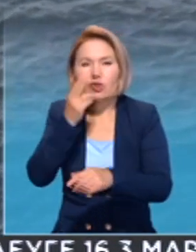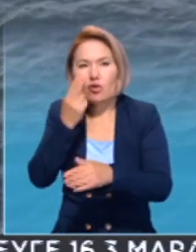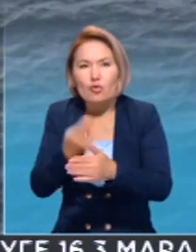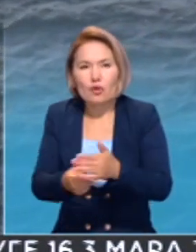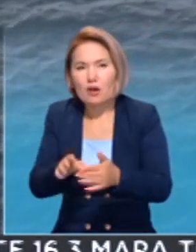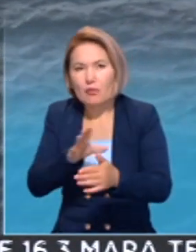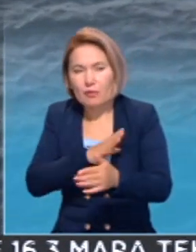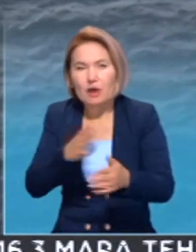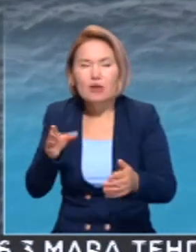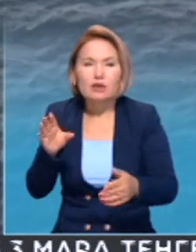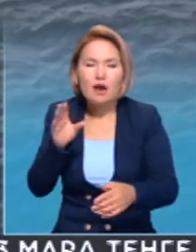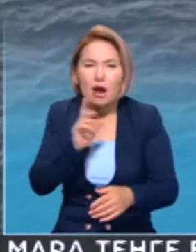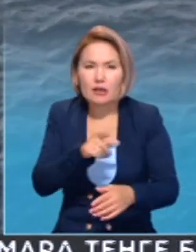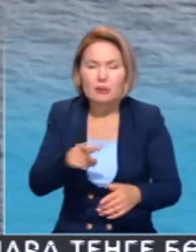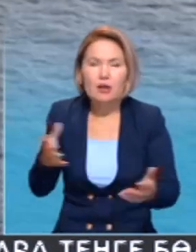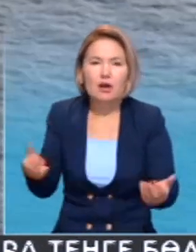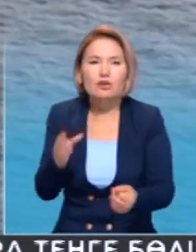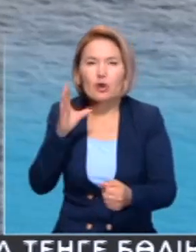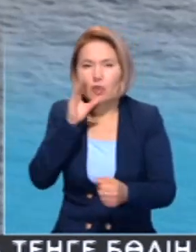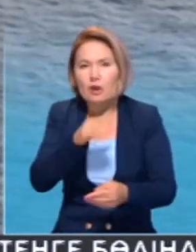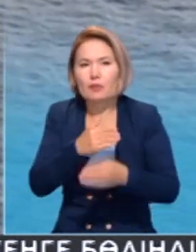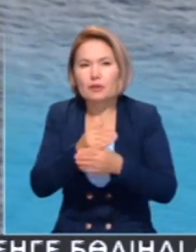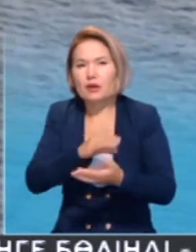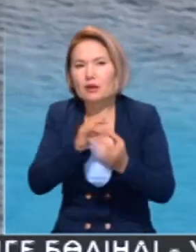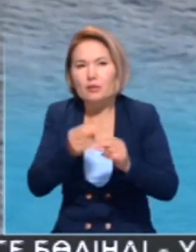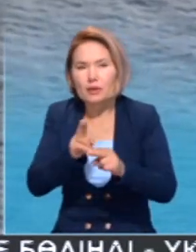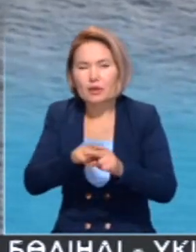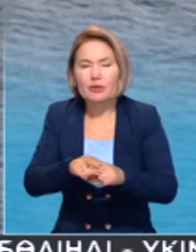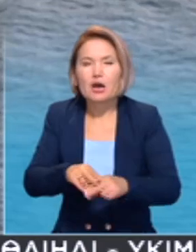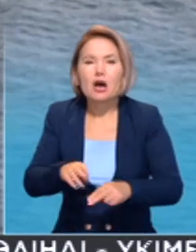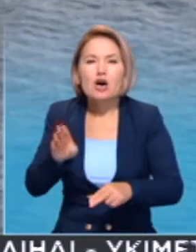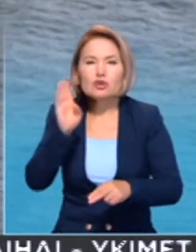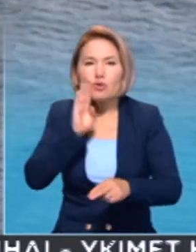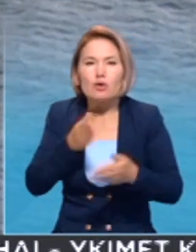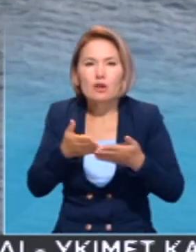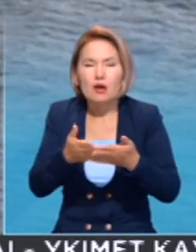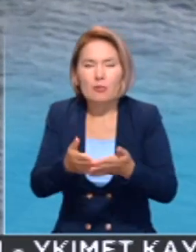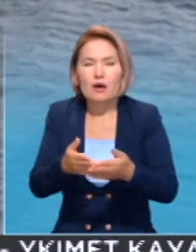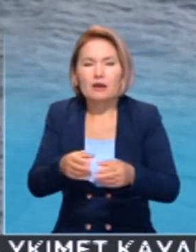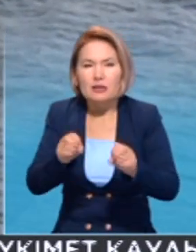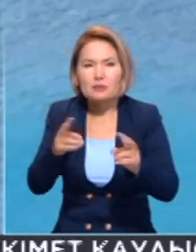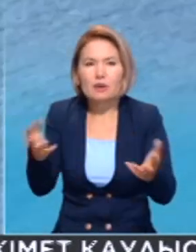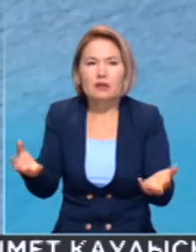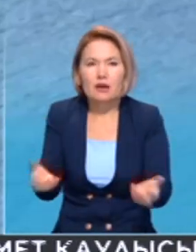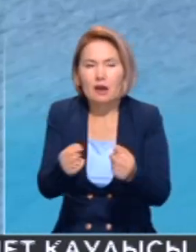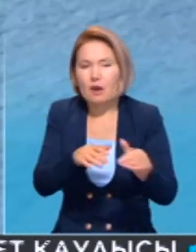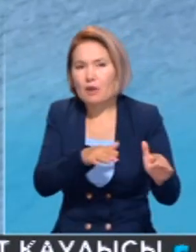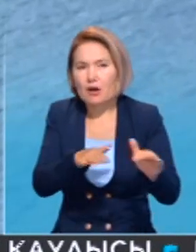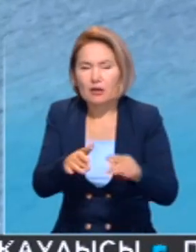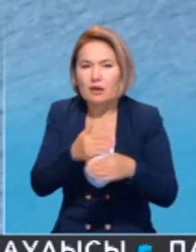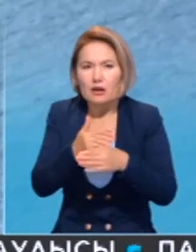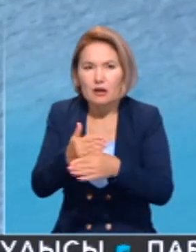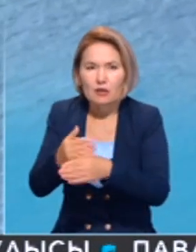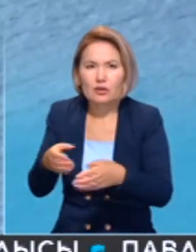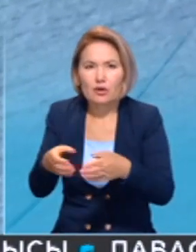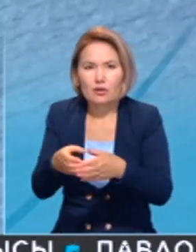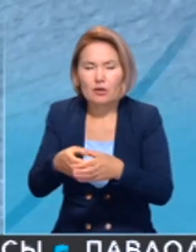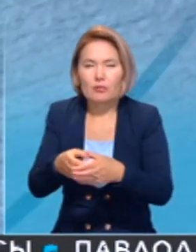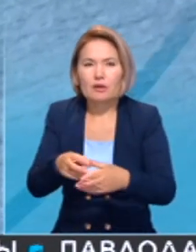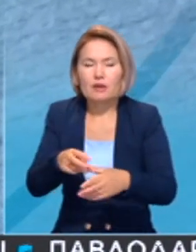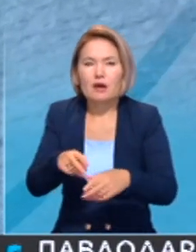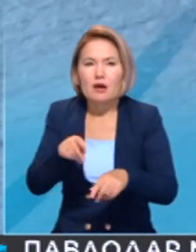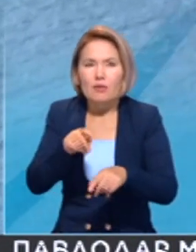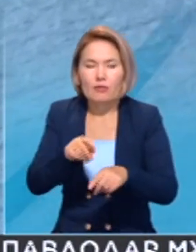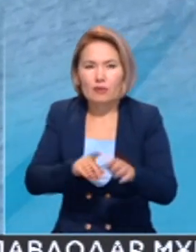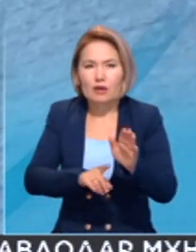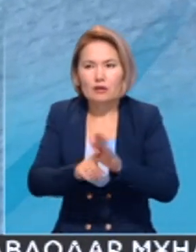жатқан кеменің бортына буксирлерден су құйылып жатыр. Алайда су көлігі батып кетпес үшін бұл операцияны аса сақтықпен